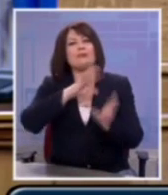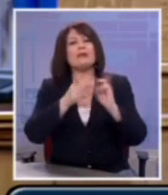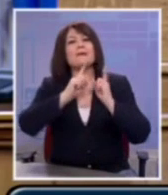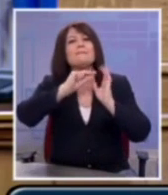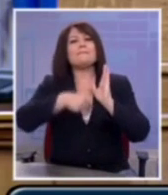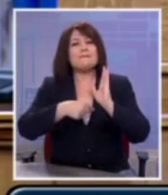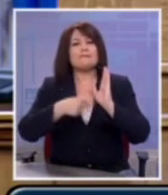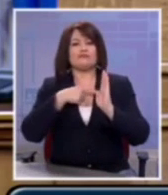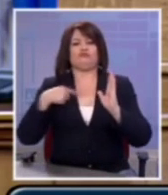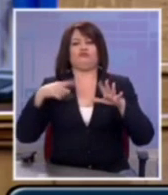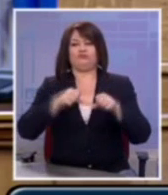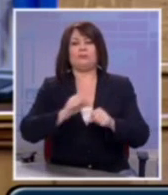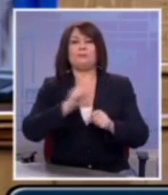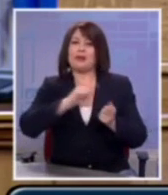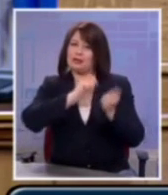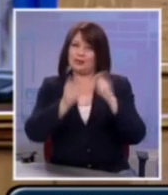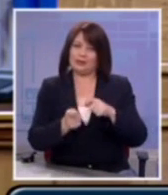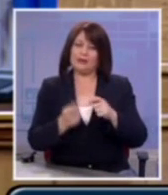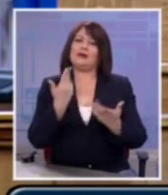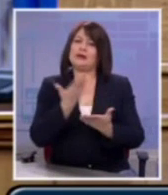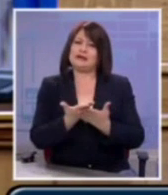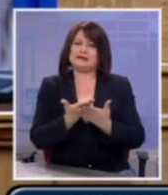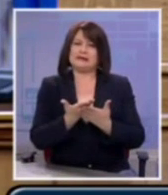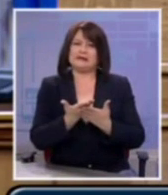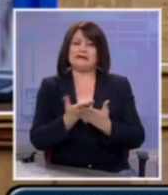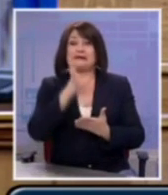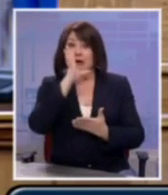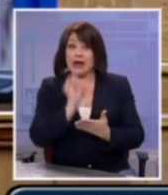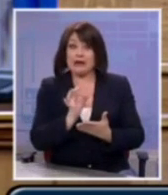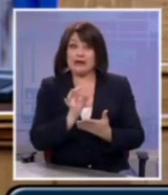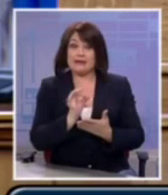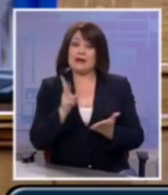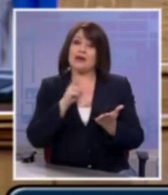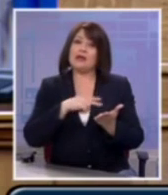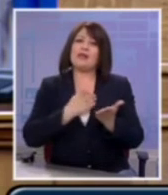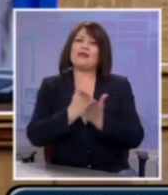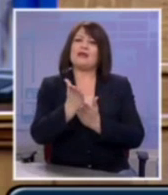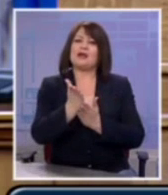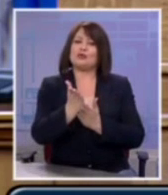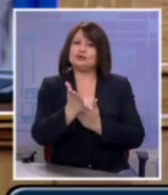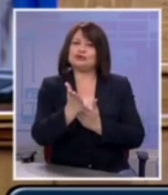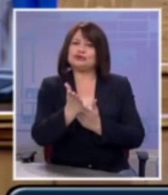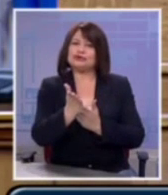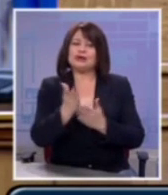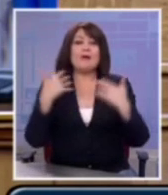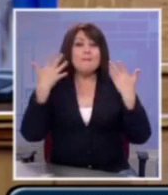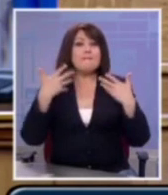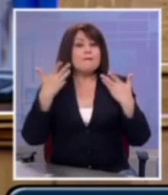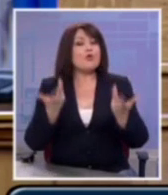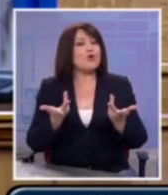μνημονιακή δεσποτεία και να ζητήσει αλήθεια, δικαιοσύνη,